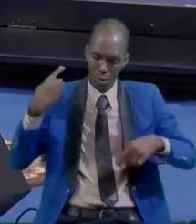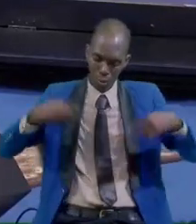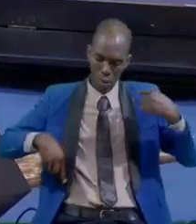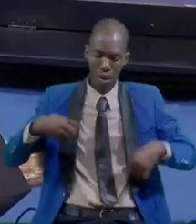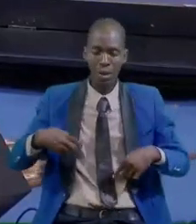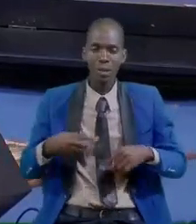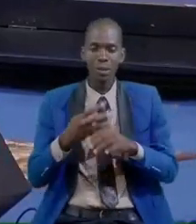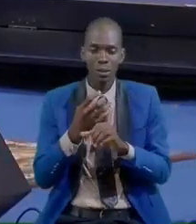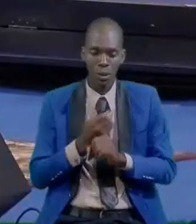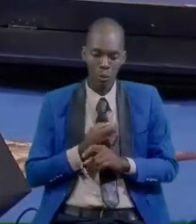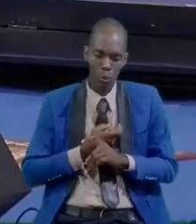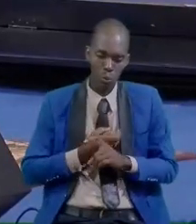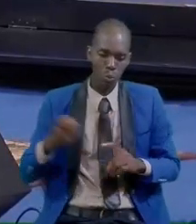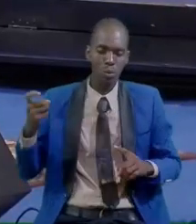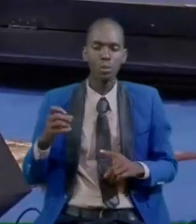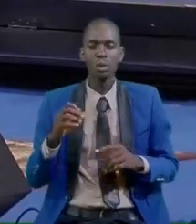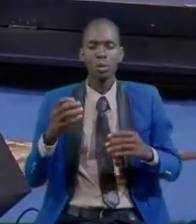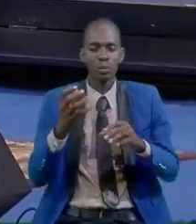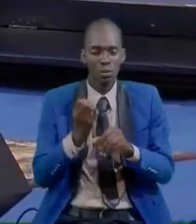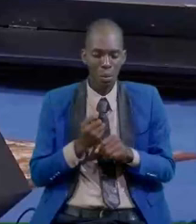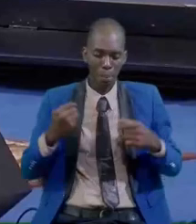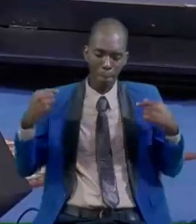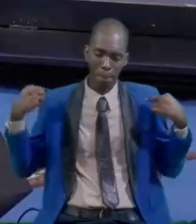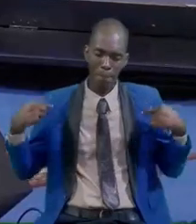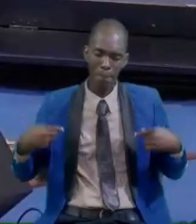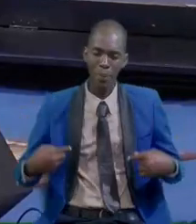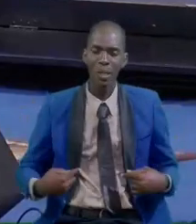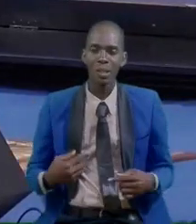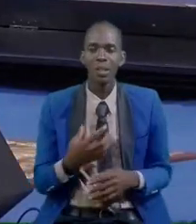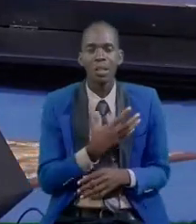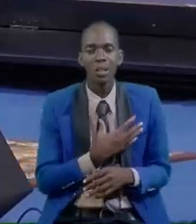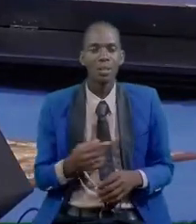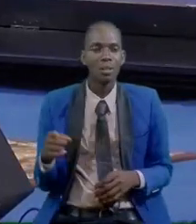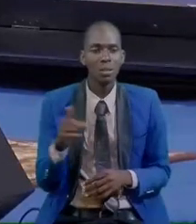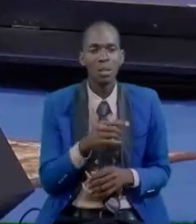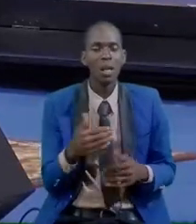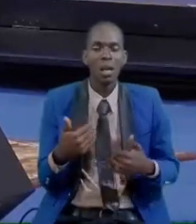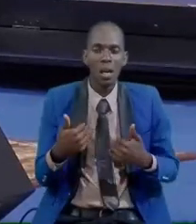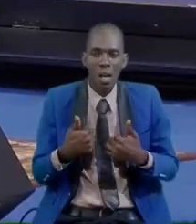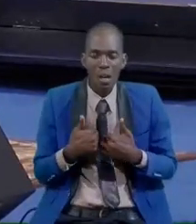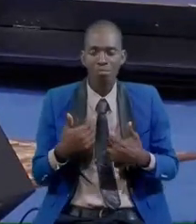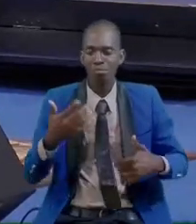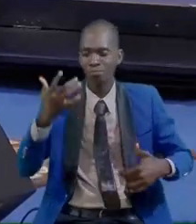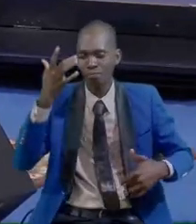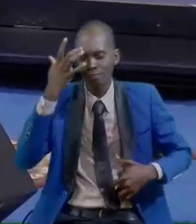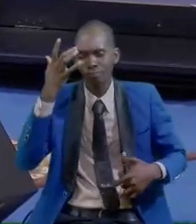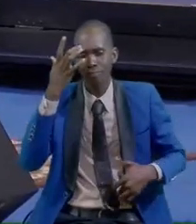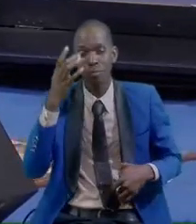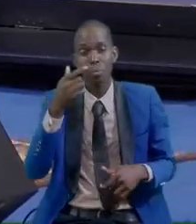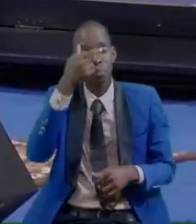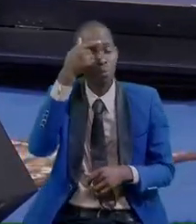des blessures, ils ont eu des douleurs. Et ils avaient donc des plaies. Ils avaient la